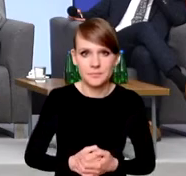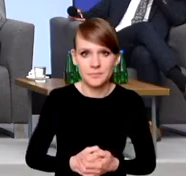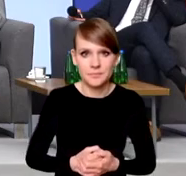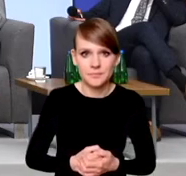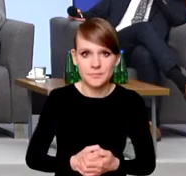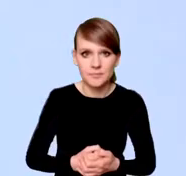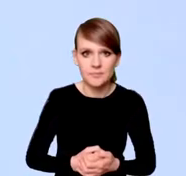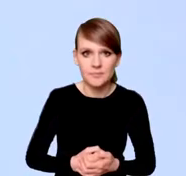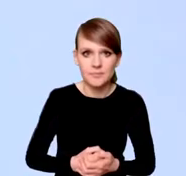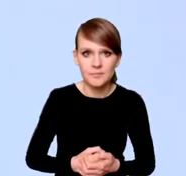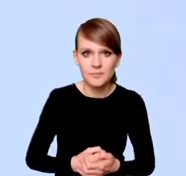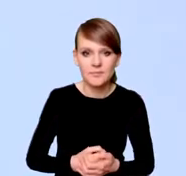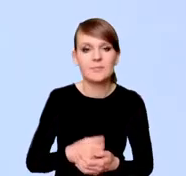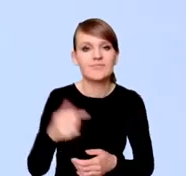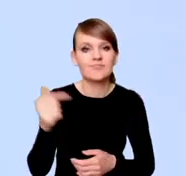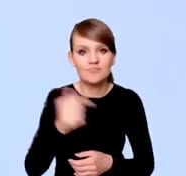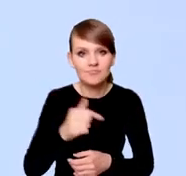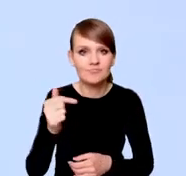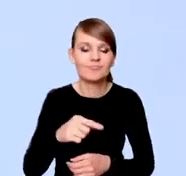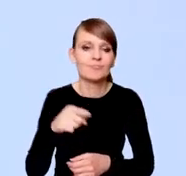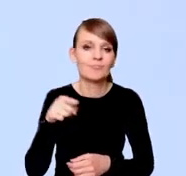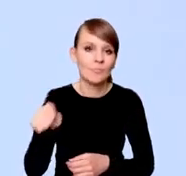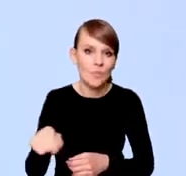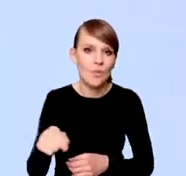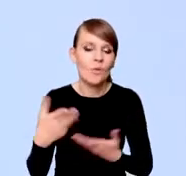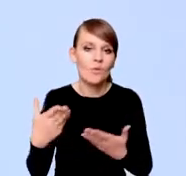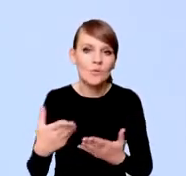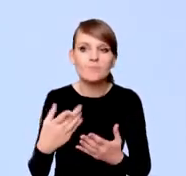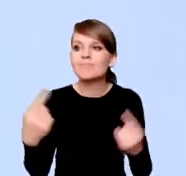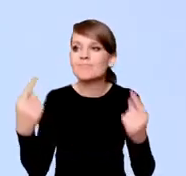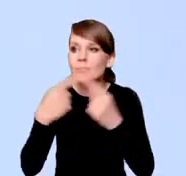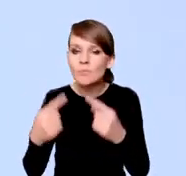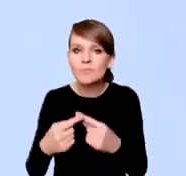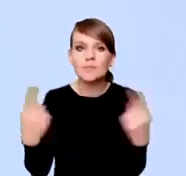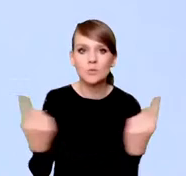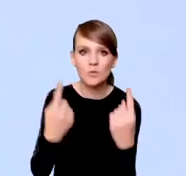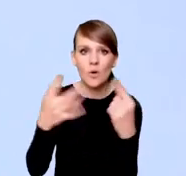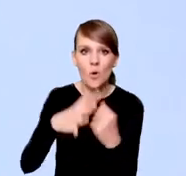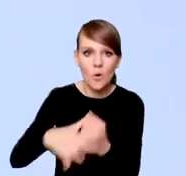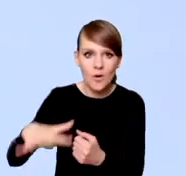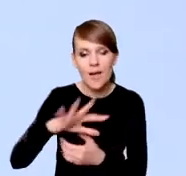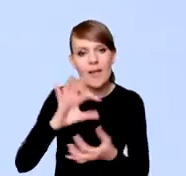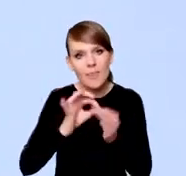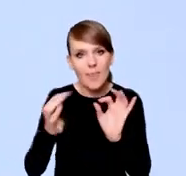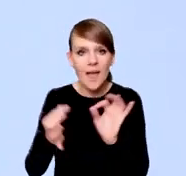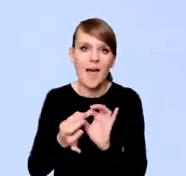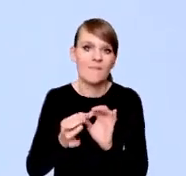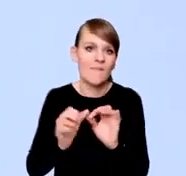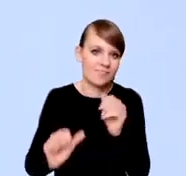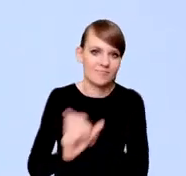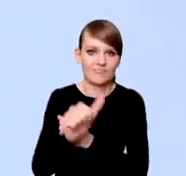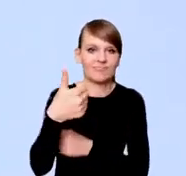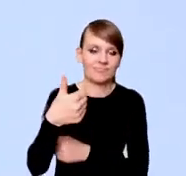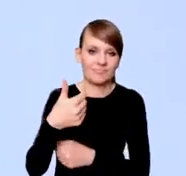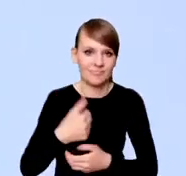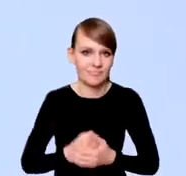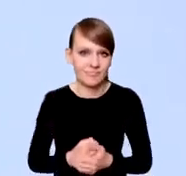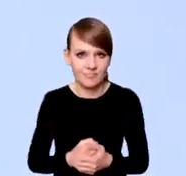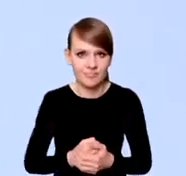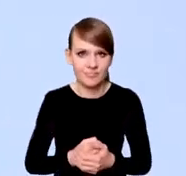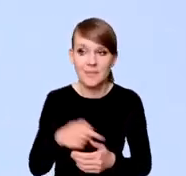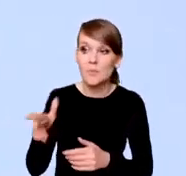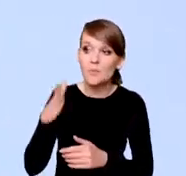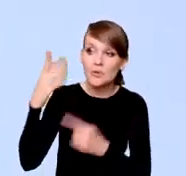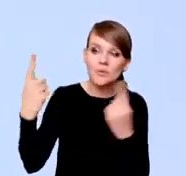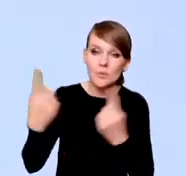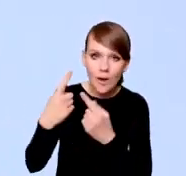uwzględniać to, co się dzieje w otoczeniu, a nawet wyprzedzać to otoczenie, wyprzedzać tą przyszłość,